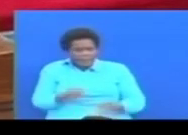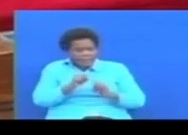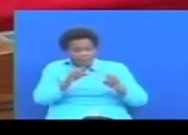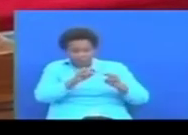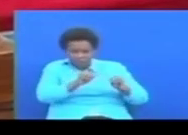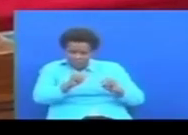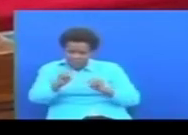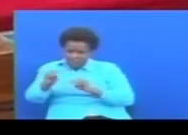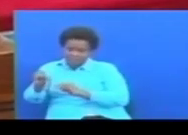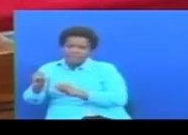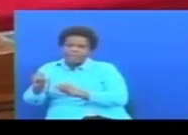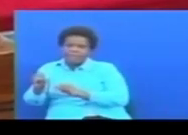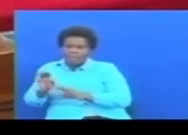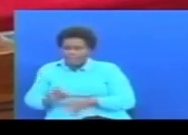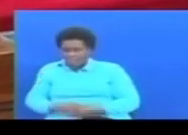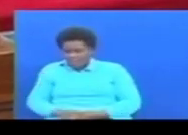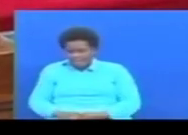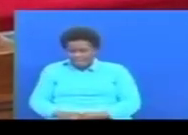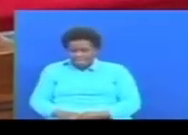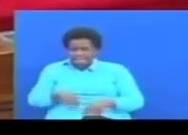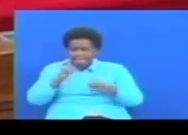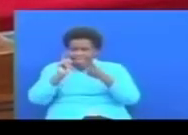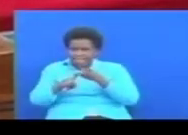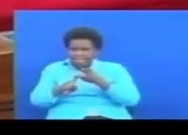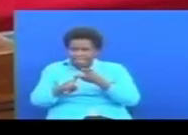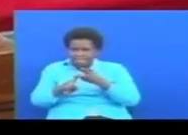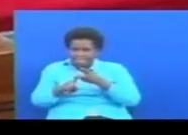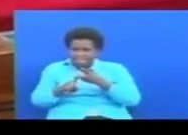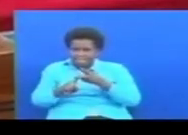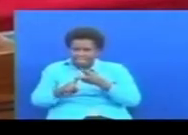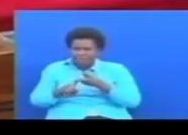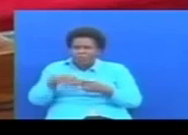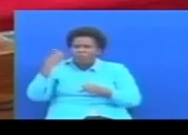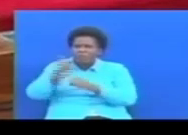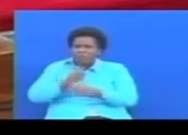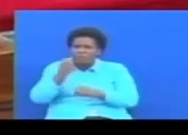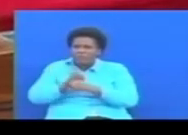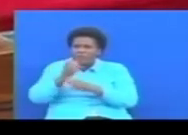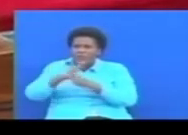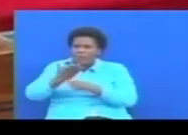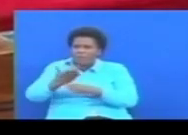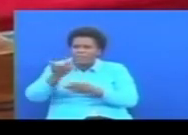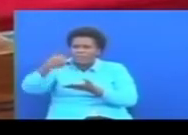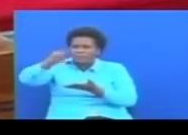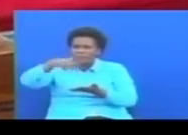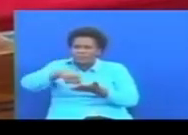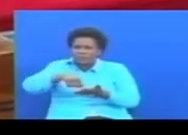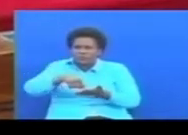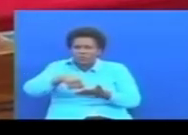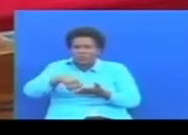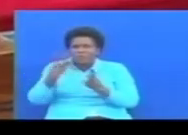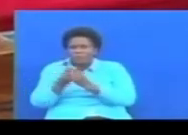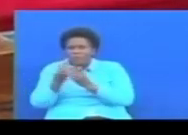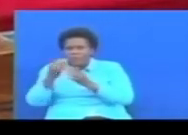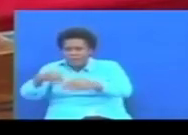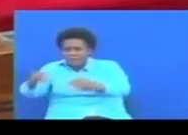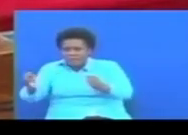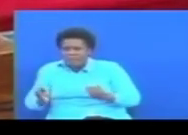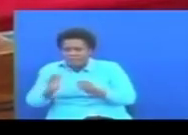pili kuhusu ukarabati wa vitu vyetu kwa jumla wake ikiwemo mahabusu, ni jambo ambalo tunakwenda